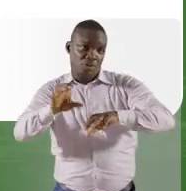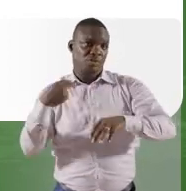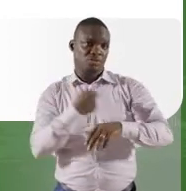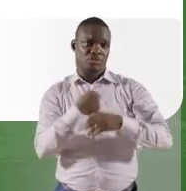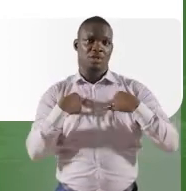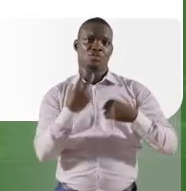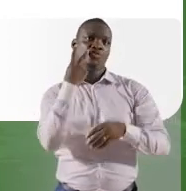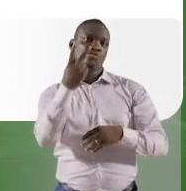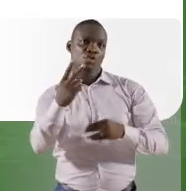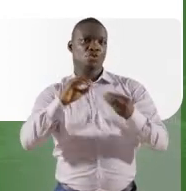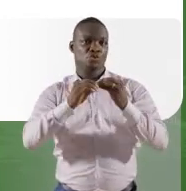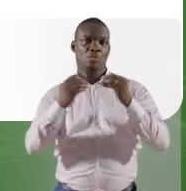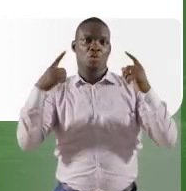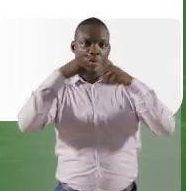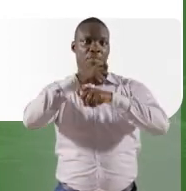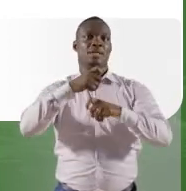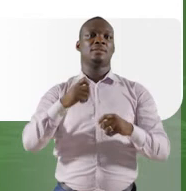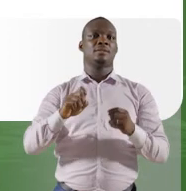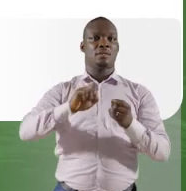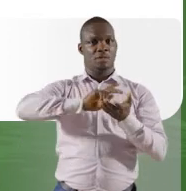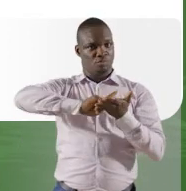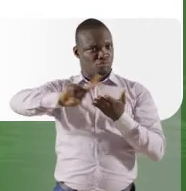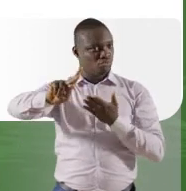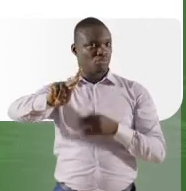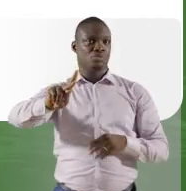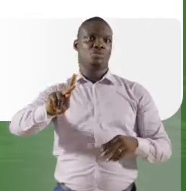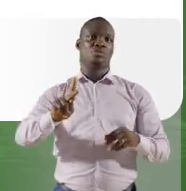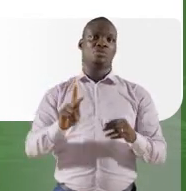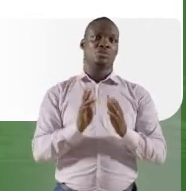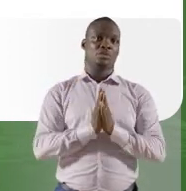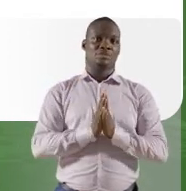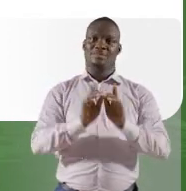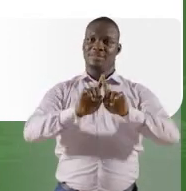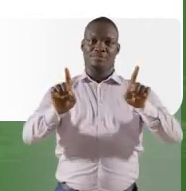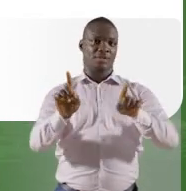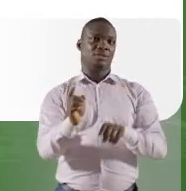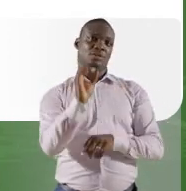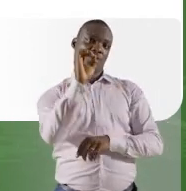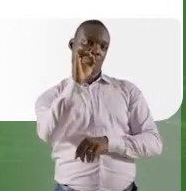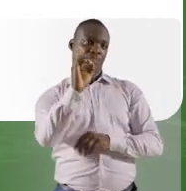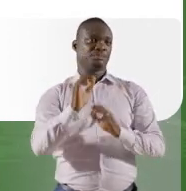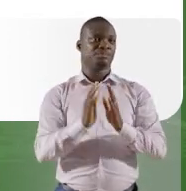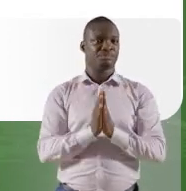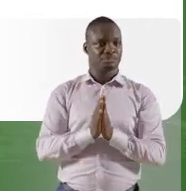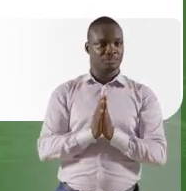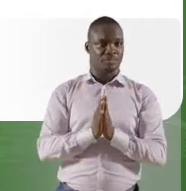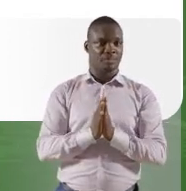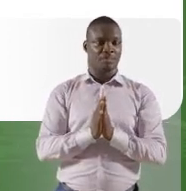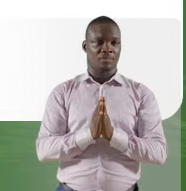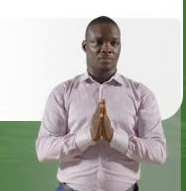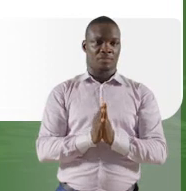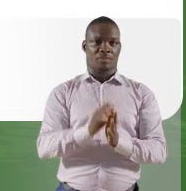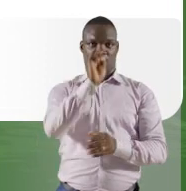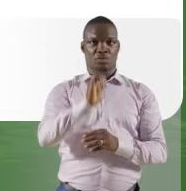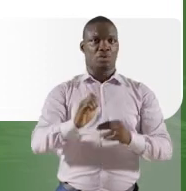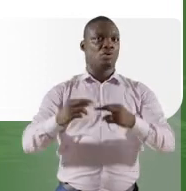un nombre complexe imaginaire pur, non nul. Et donc, ce rapport-là, on